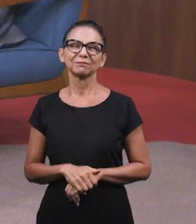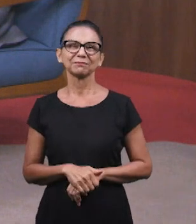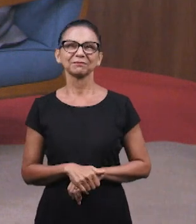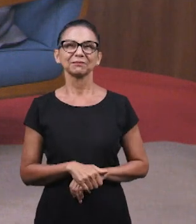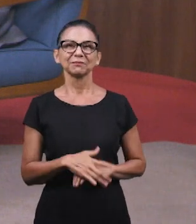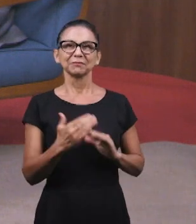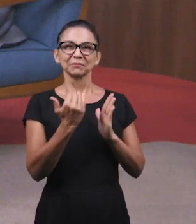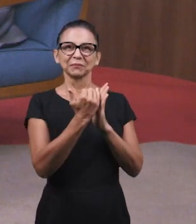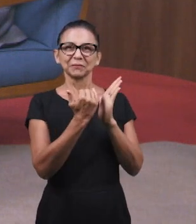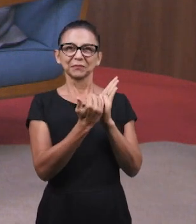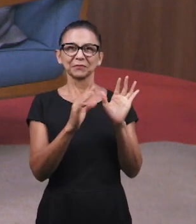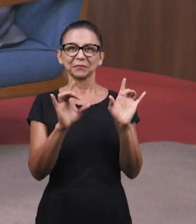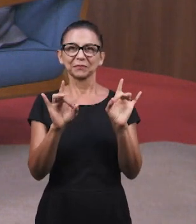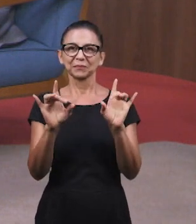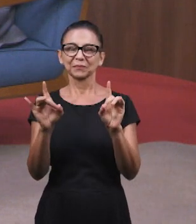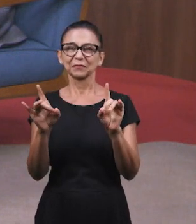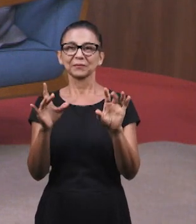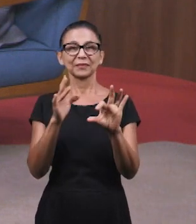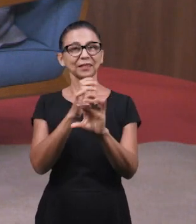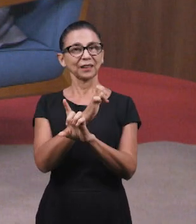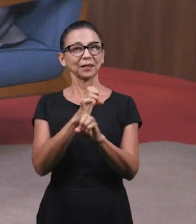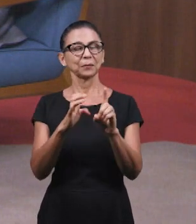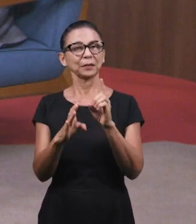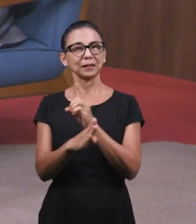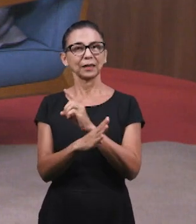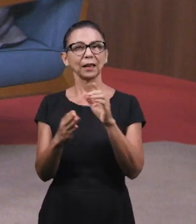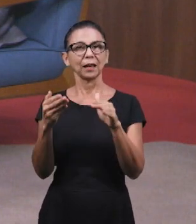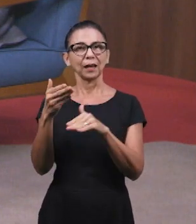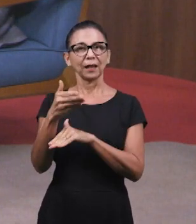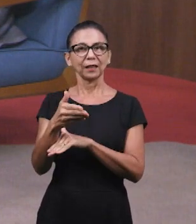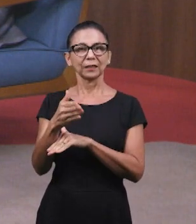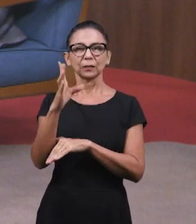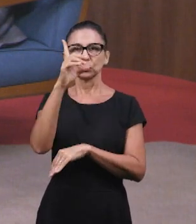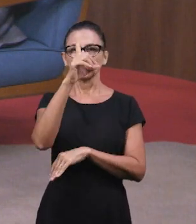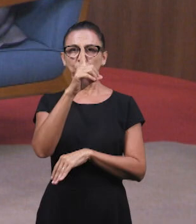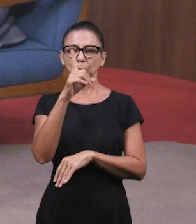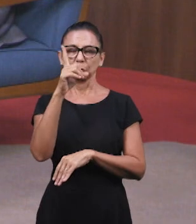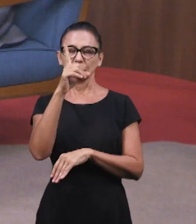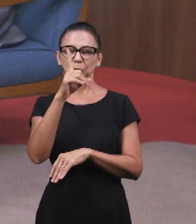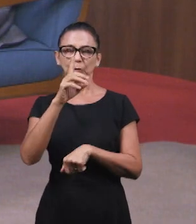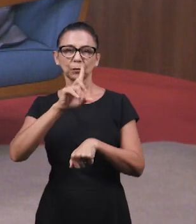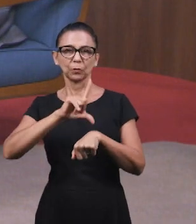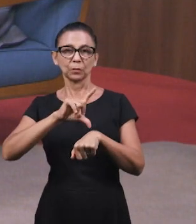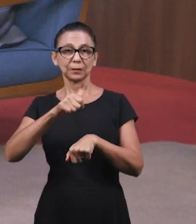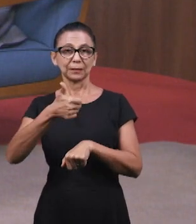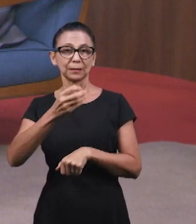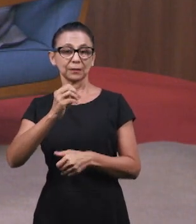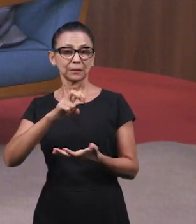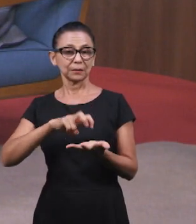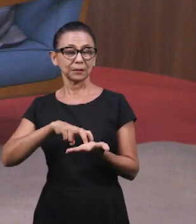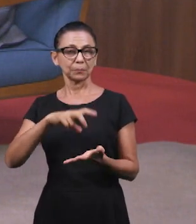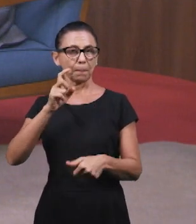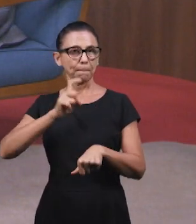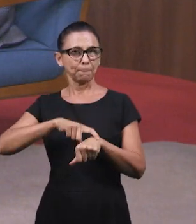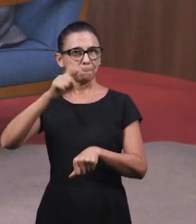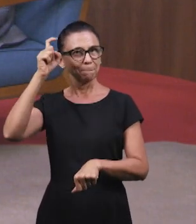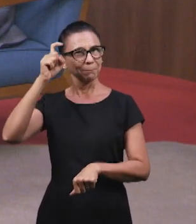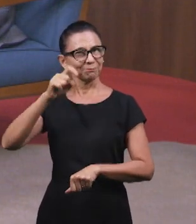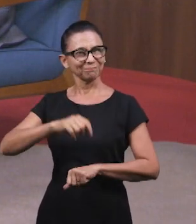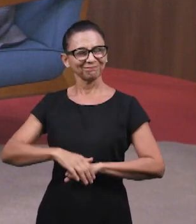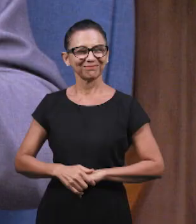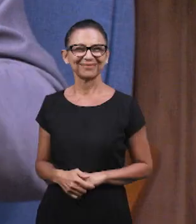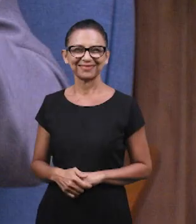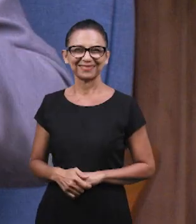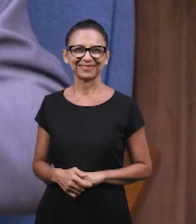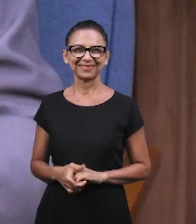YouTube et ne ratez pas notre programmation. C'est très spécial, c'est l'école biblique dominicale qui est diffusée tous les dimanches à